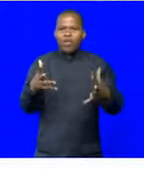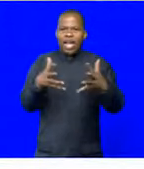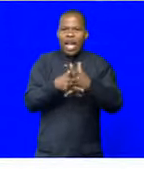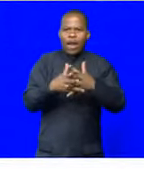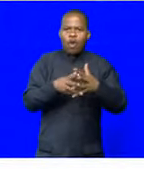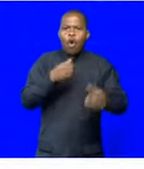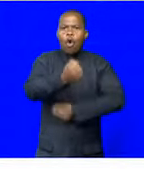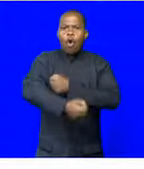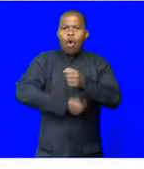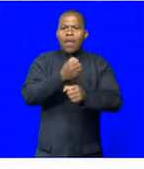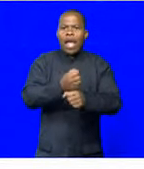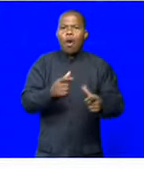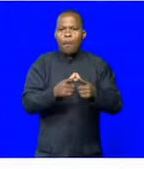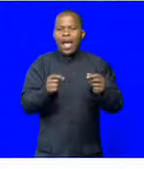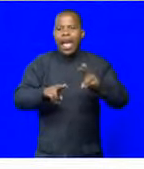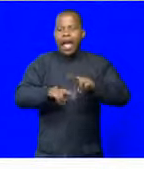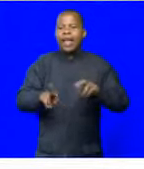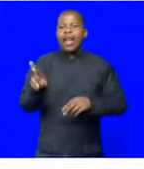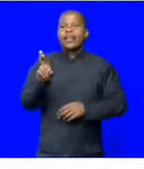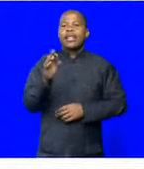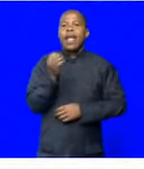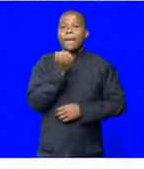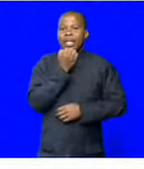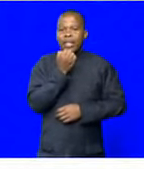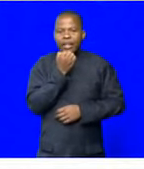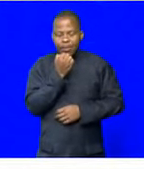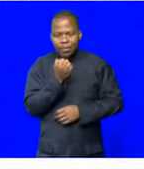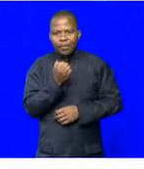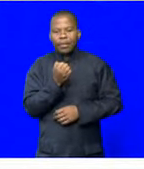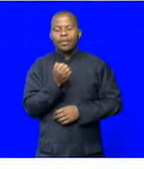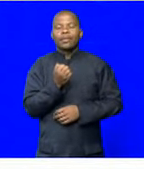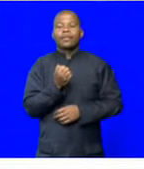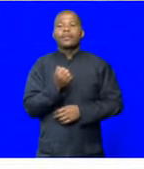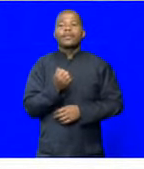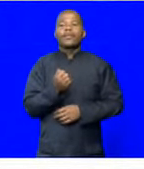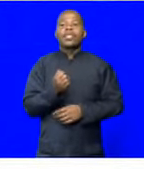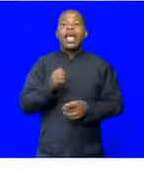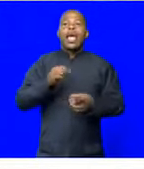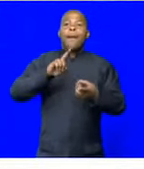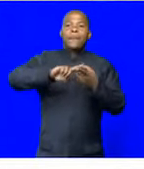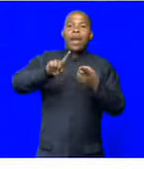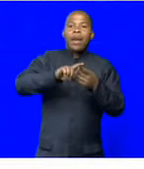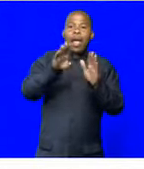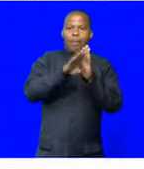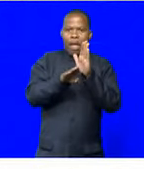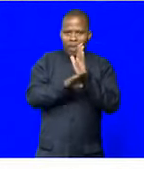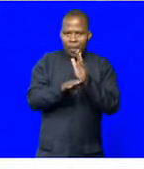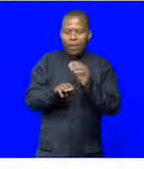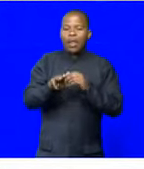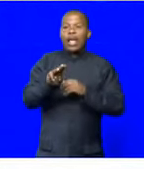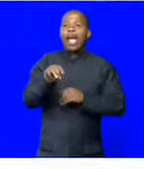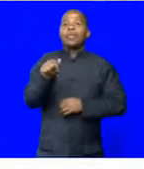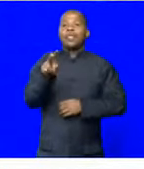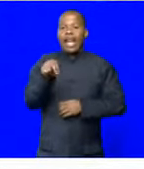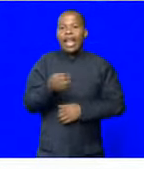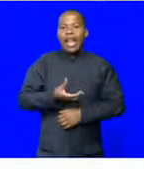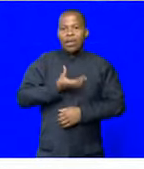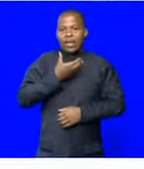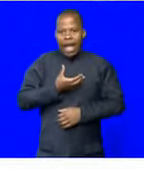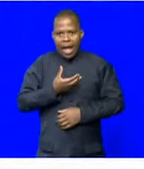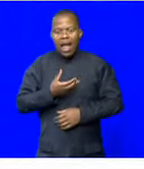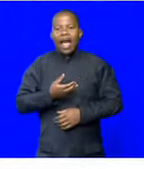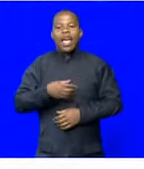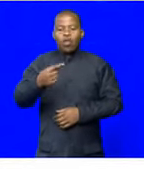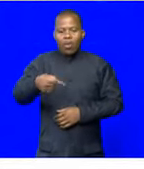sakamanzini South Kukana lithinyika Tindzaba tete imidlalo letithi ke iqhubekile imidlalo ye M10 Premier League ngelisondo lapho khona